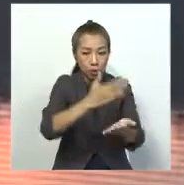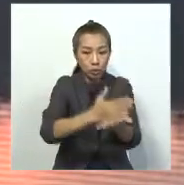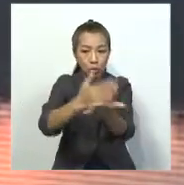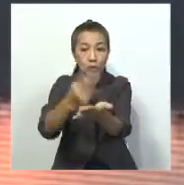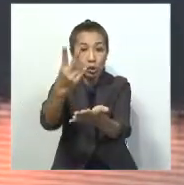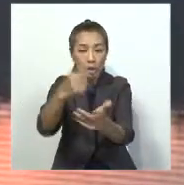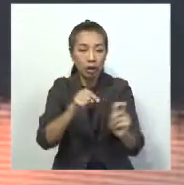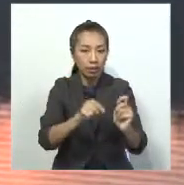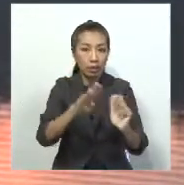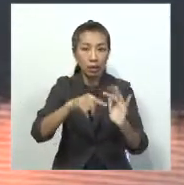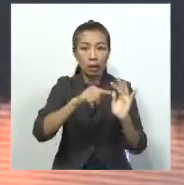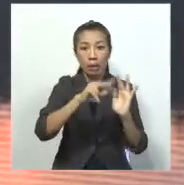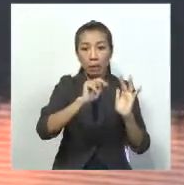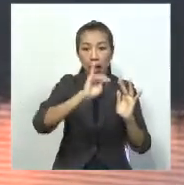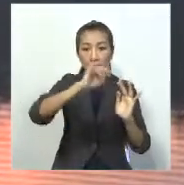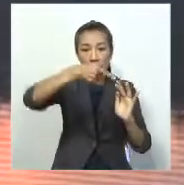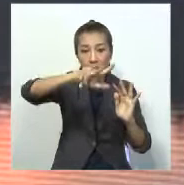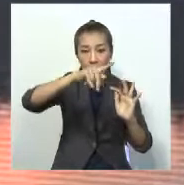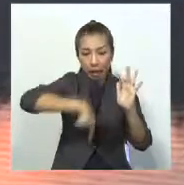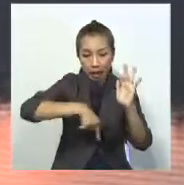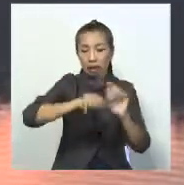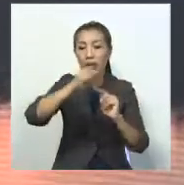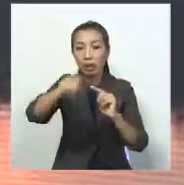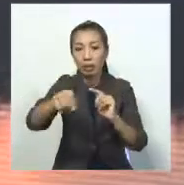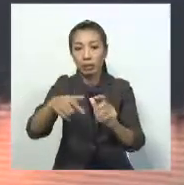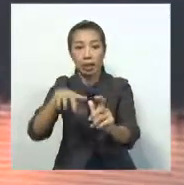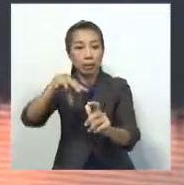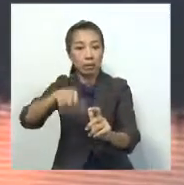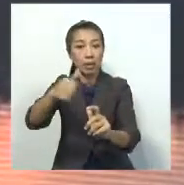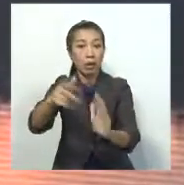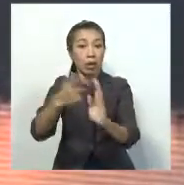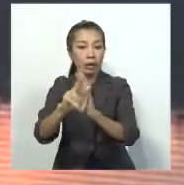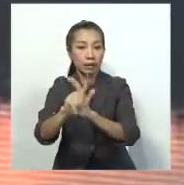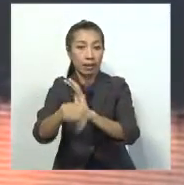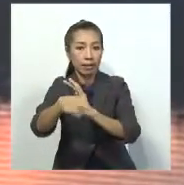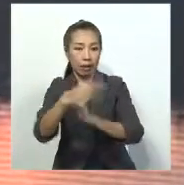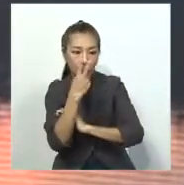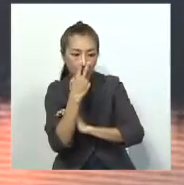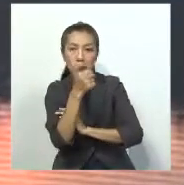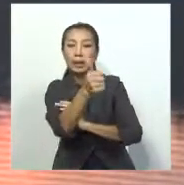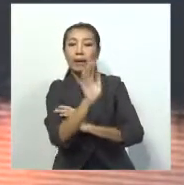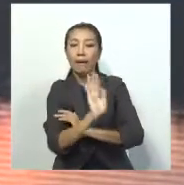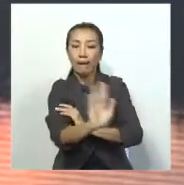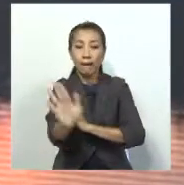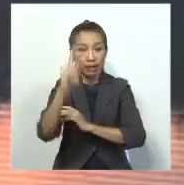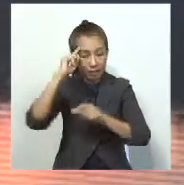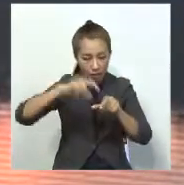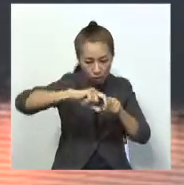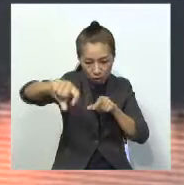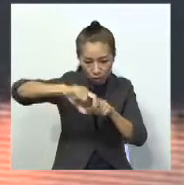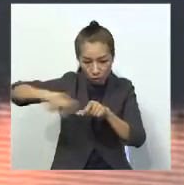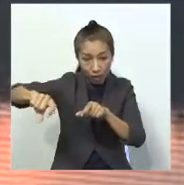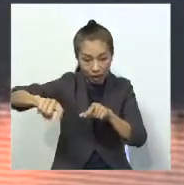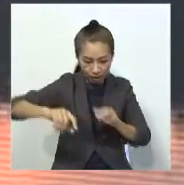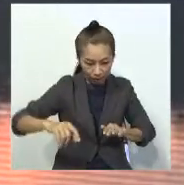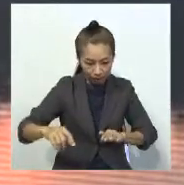านไผ่กับในตัวเมืองขอนแก่นถือเป็นเอกลักษณ์ที่โดดเด่นของเมืองขอนแก่นค่ะข้อดีของรถไฟทางคู่จิระขอนแก่นนะคะคือช่วยล